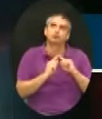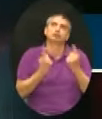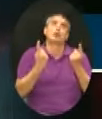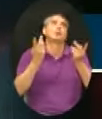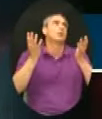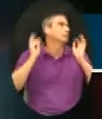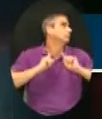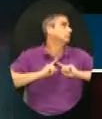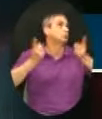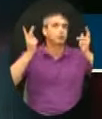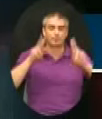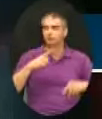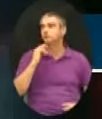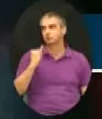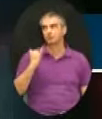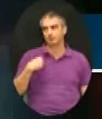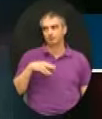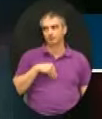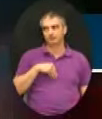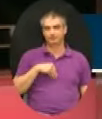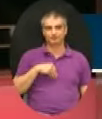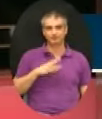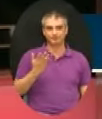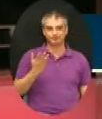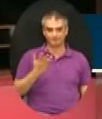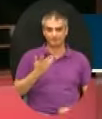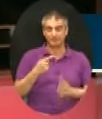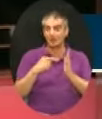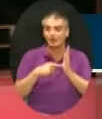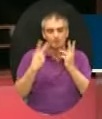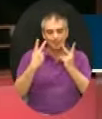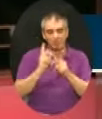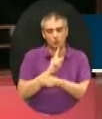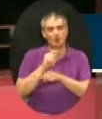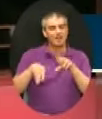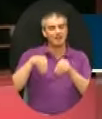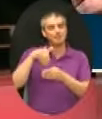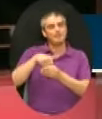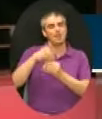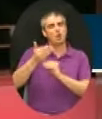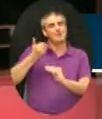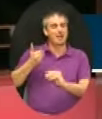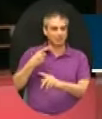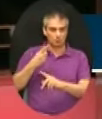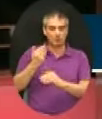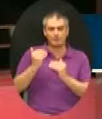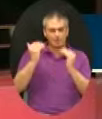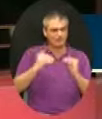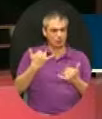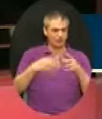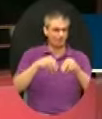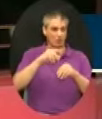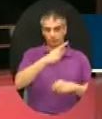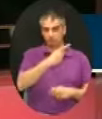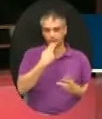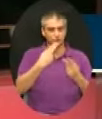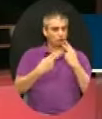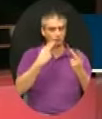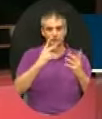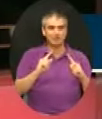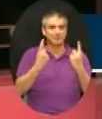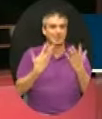וחריגה בכל קנה מידה. ללא ספק. בעיקר בתקופת הפריימריז, קצת פחות בתקופת המערכת הבחירות הכללית, ששם התגובות